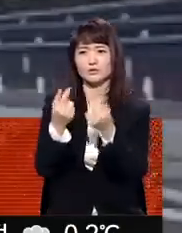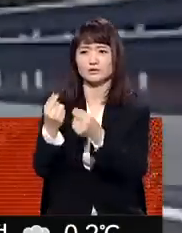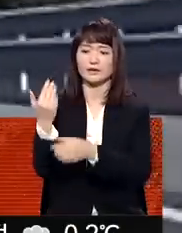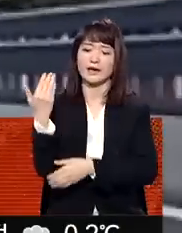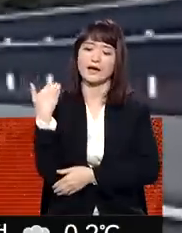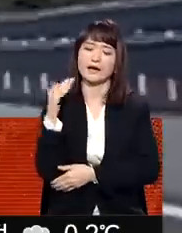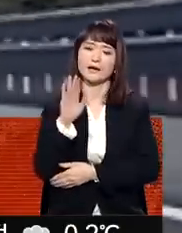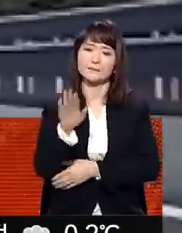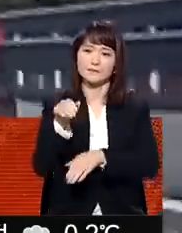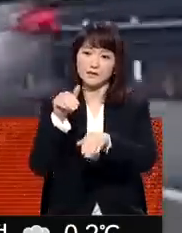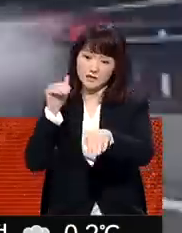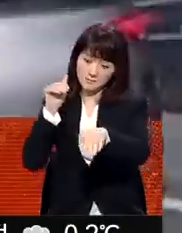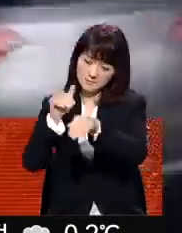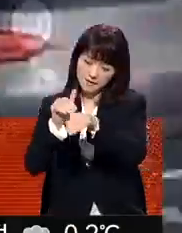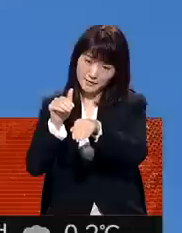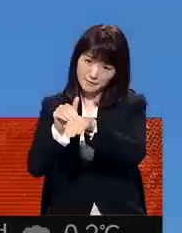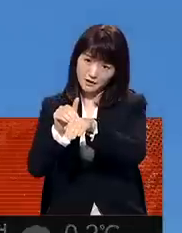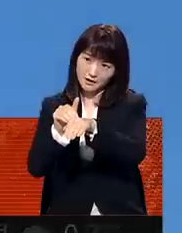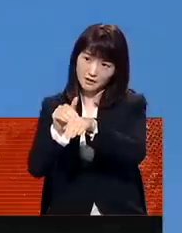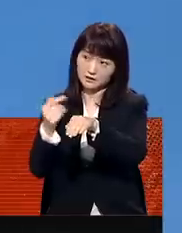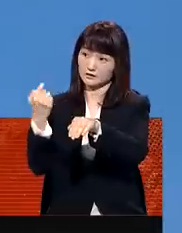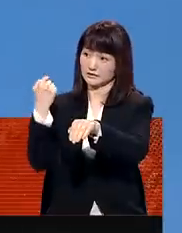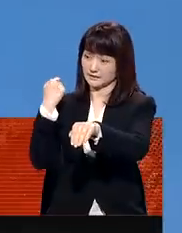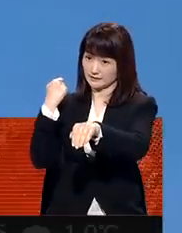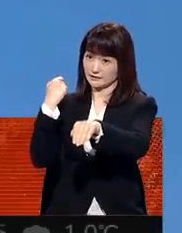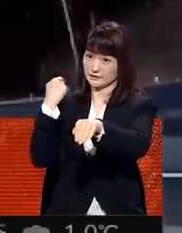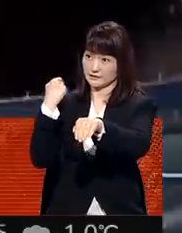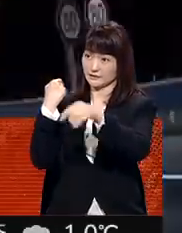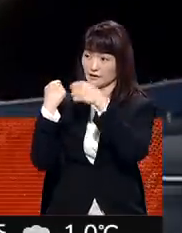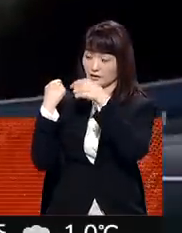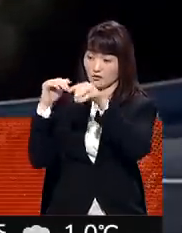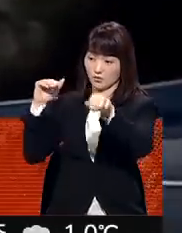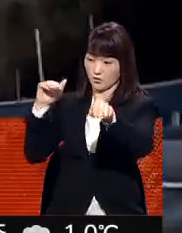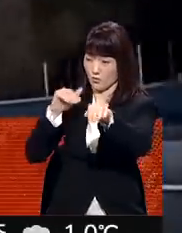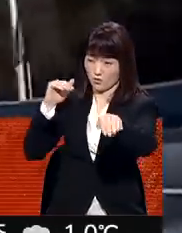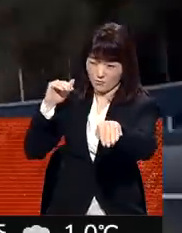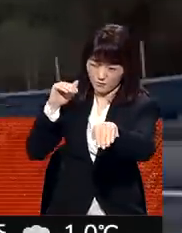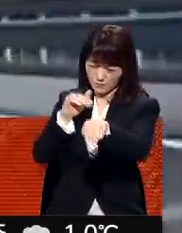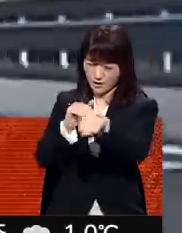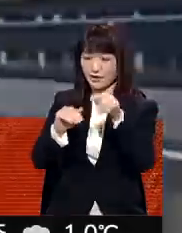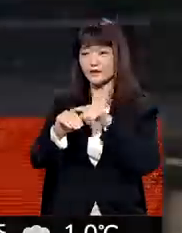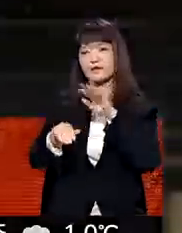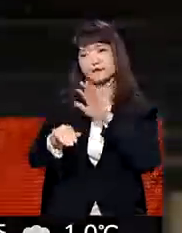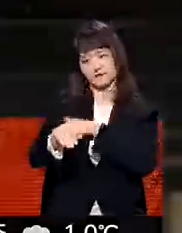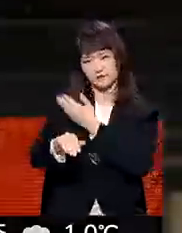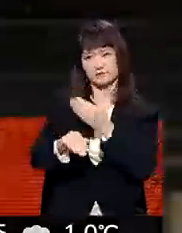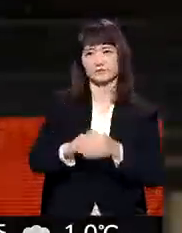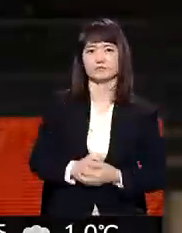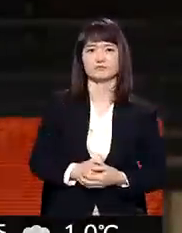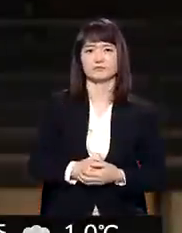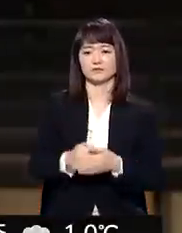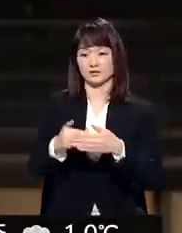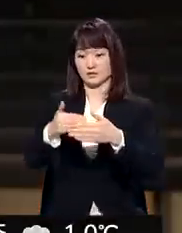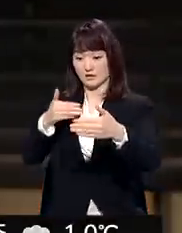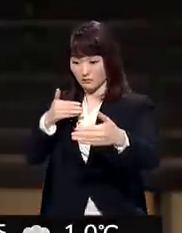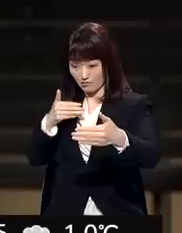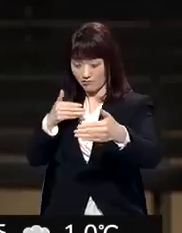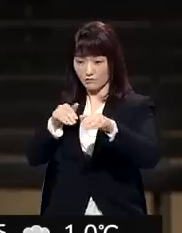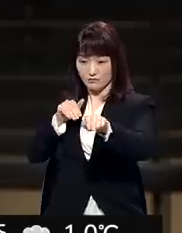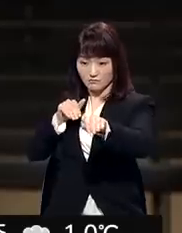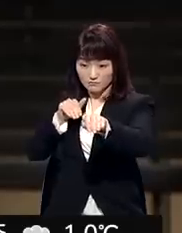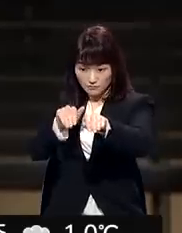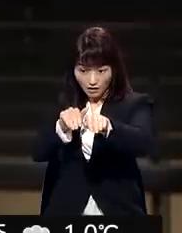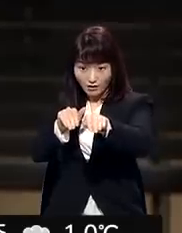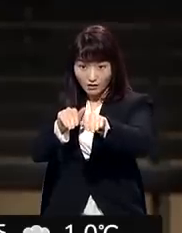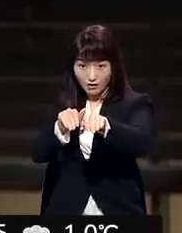앞뒤 차량이 추돌을 사고 일어났을 때 뒤 차량이 다 잘못된 겁니다 다 안전거를 확보하고 저 정도면 사실은